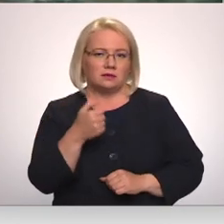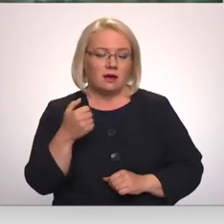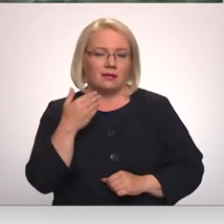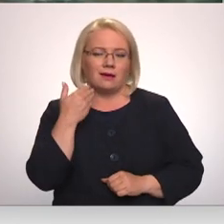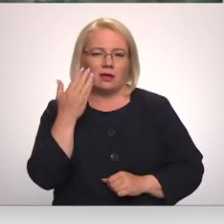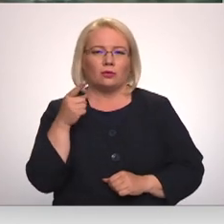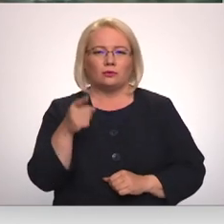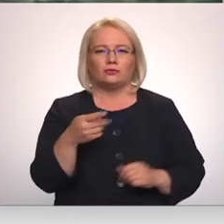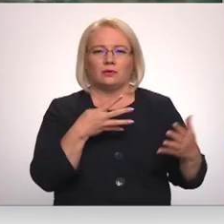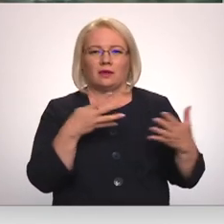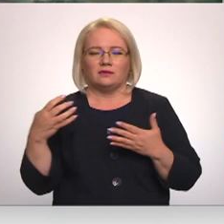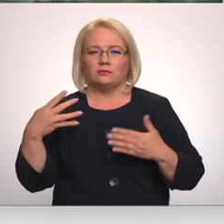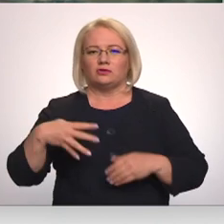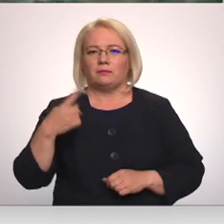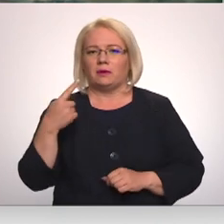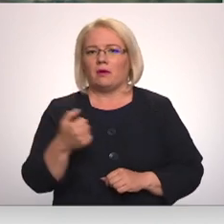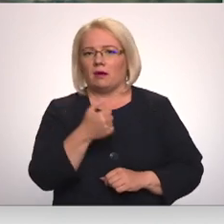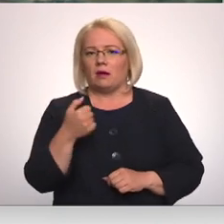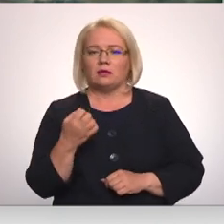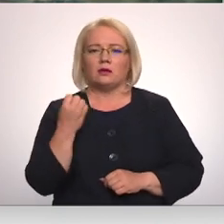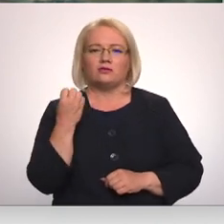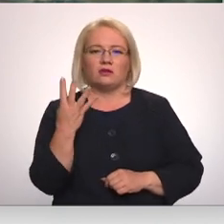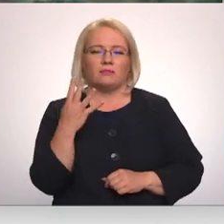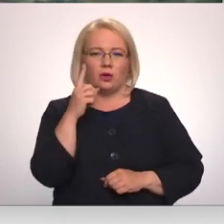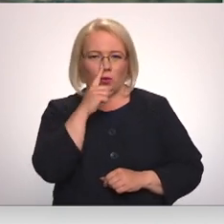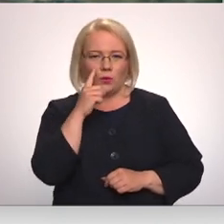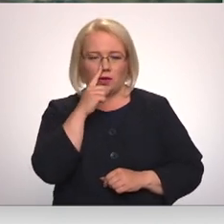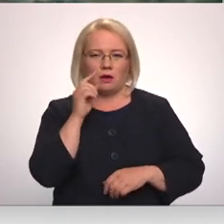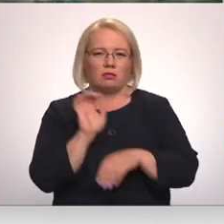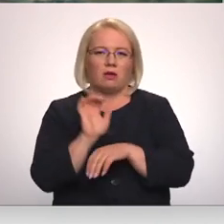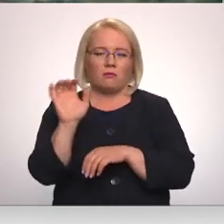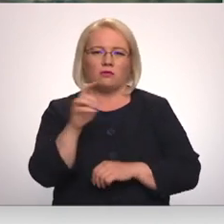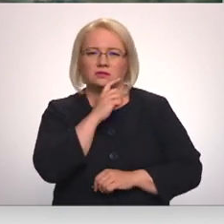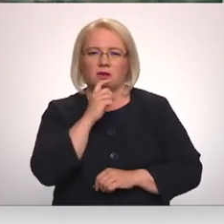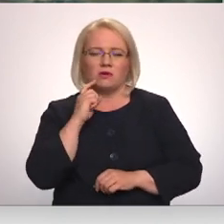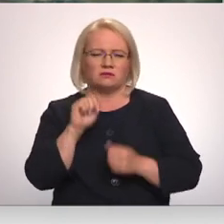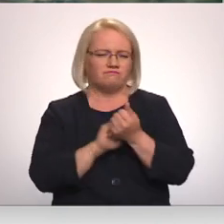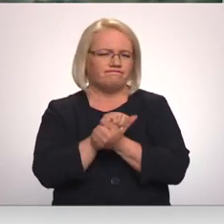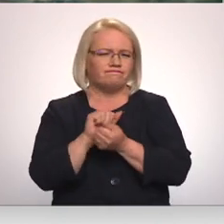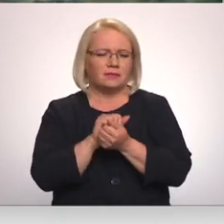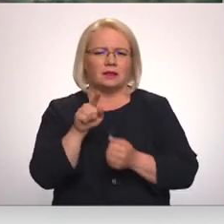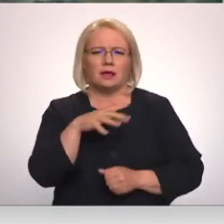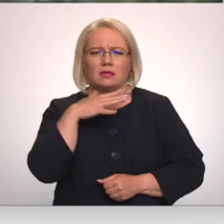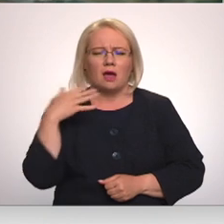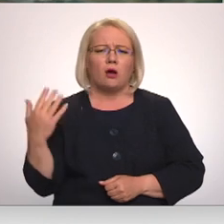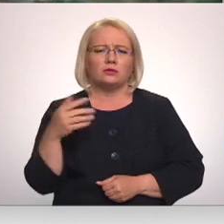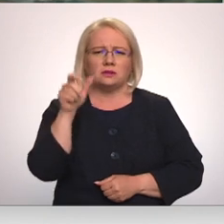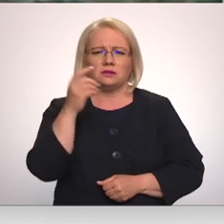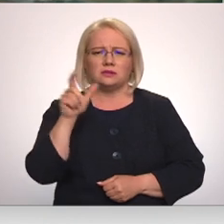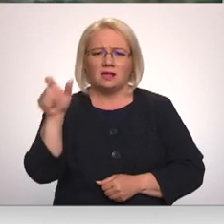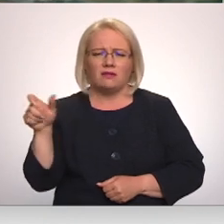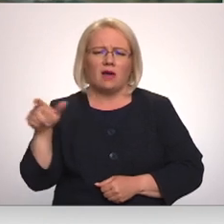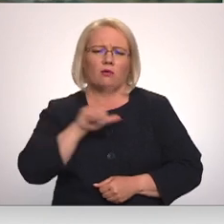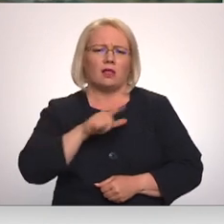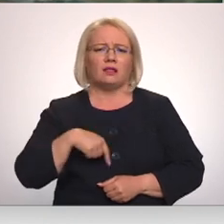kopš 1941. gada 14. jūnija deportācijām, kas izpostīja tik daudzu cilvēku